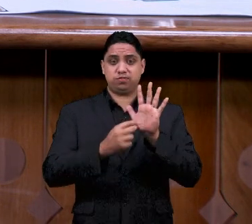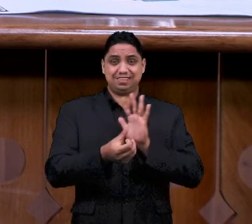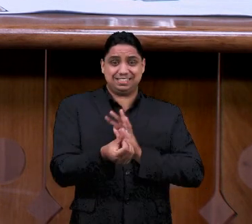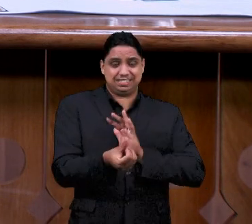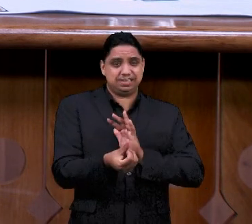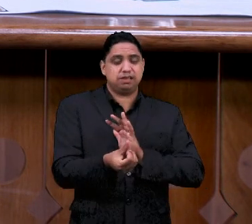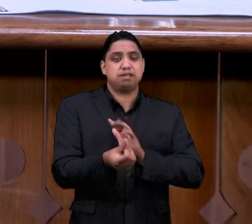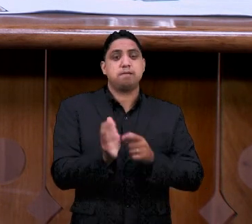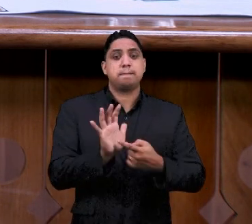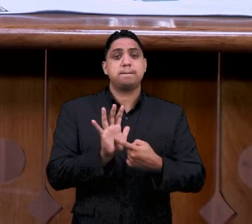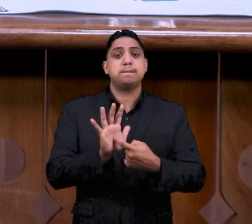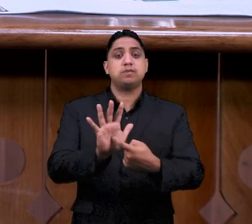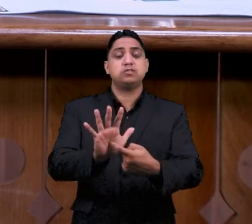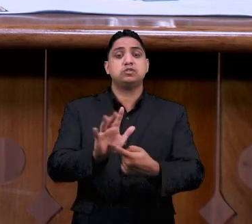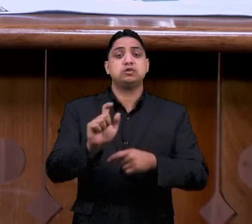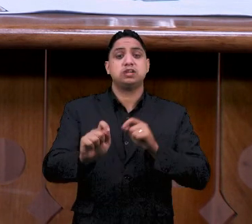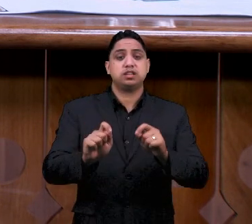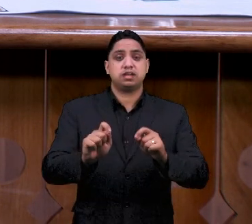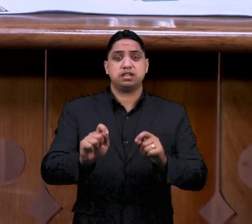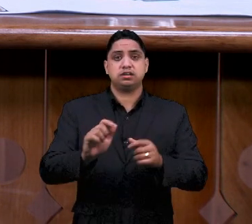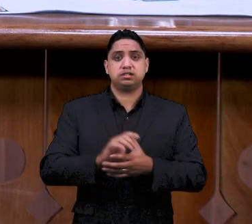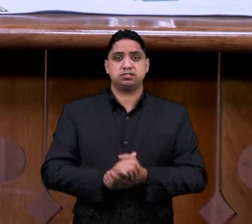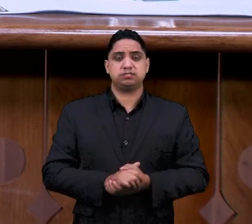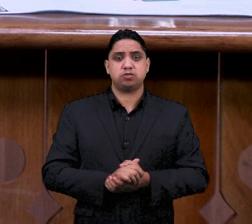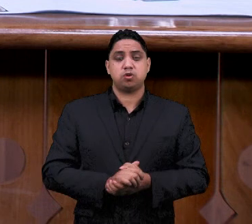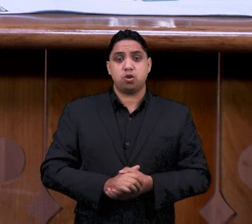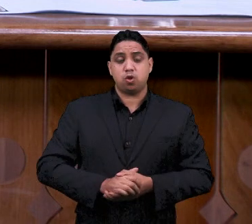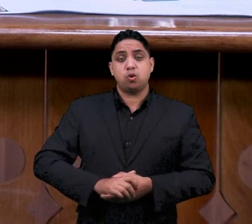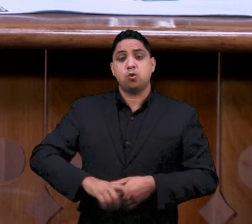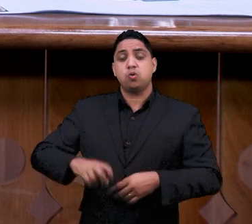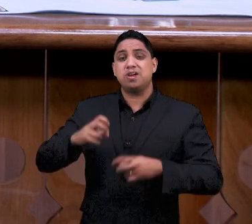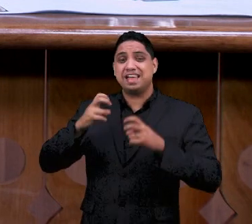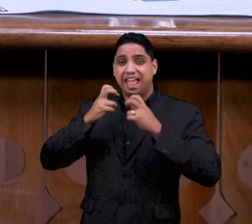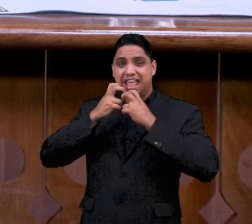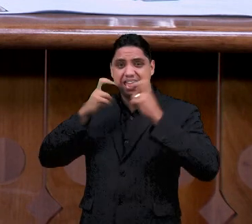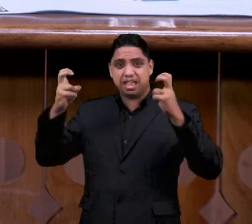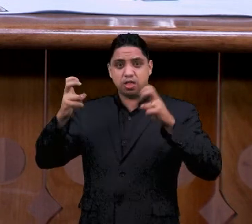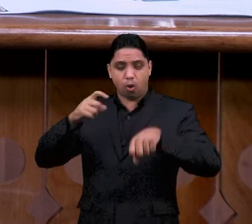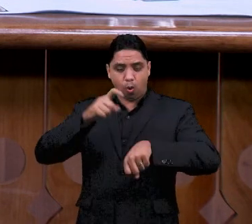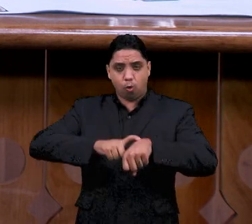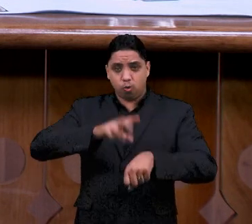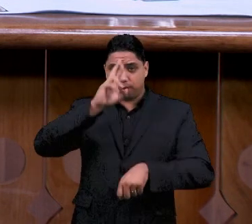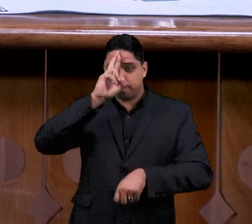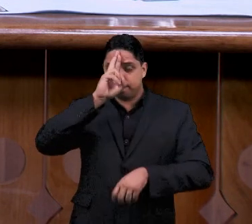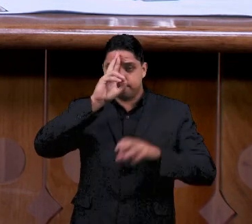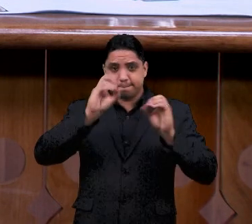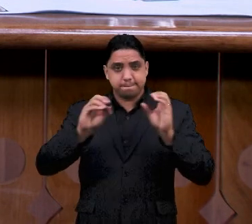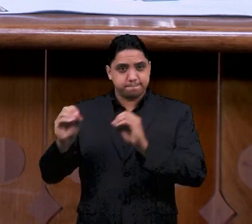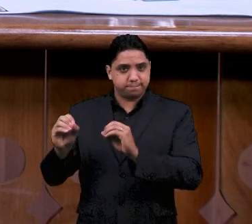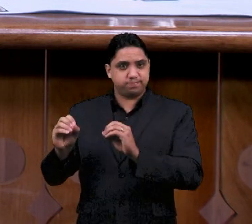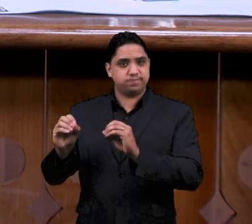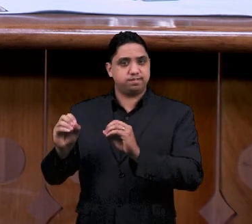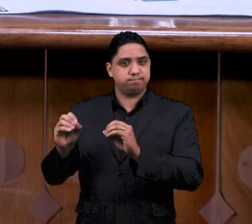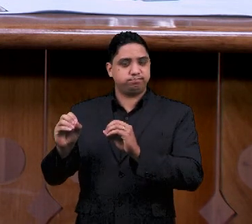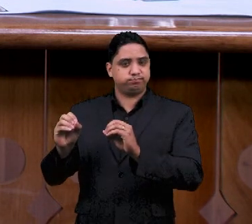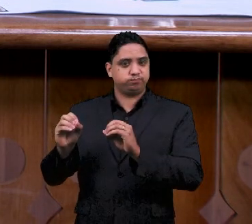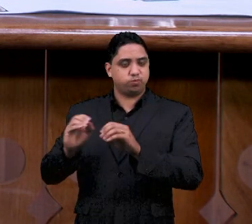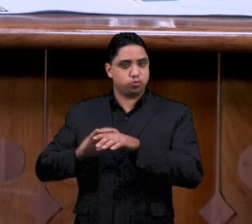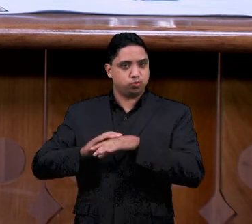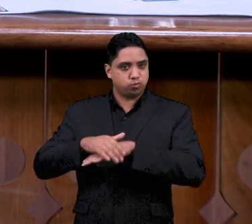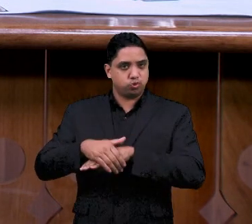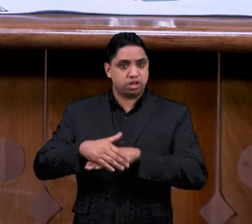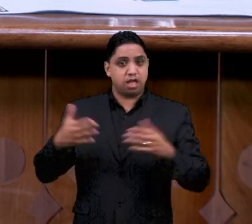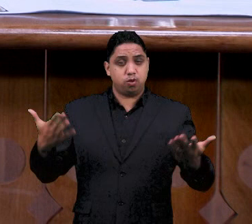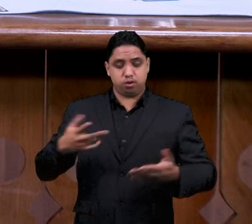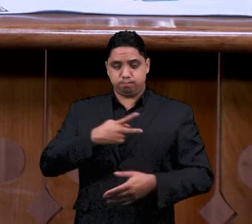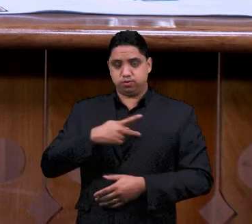euh, notre objectif, c'est à tourner vers un point de la parole qui est enregistré au verset 6, quand nous parlerons